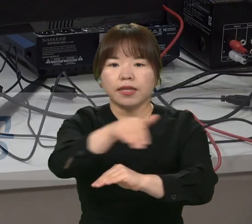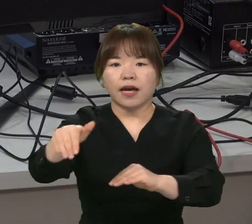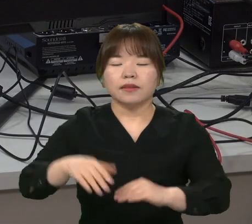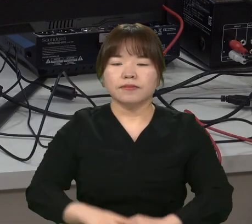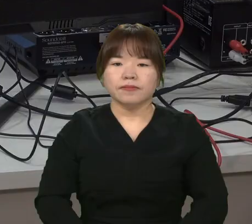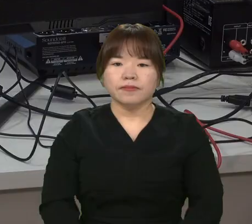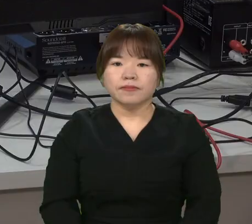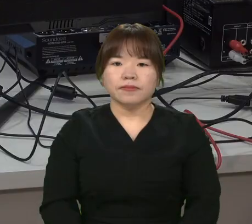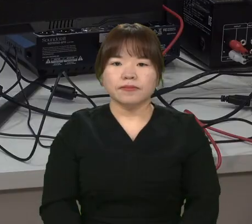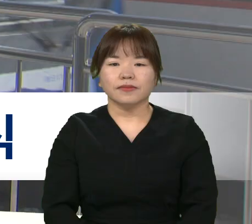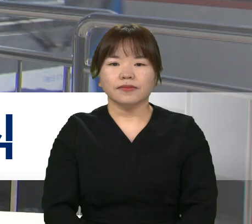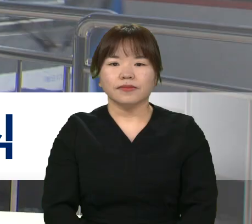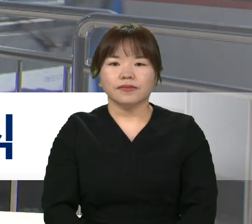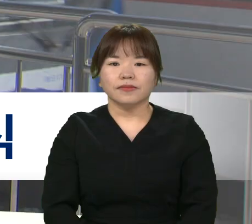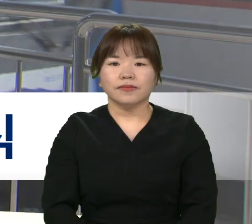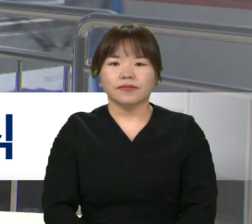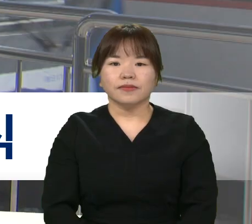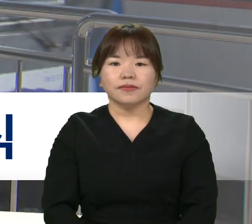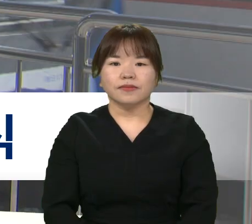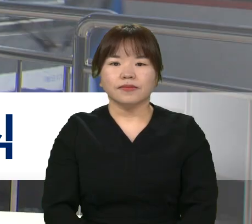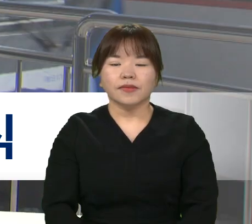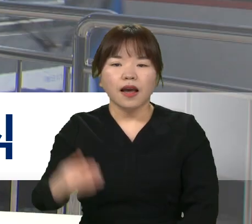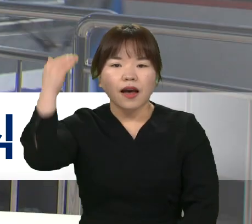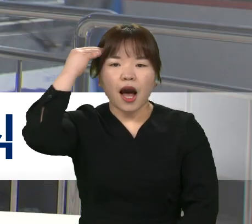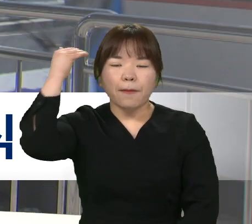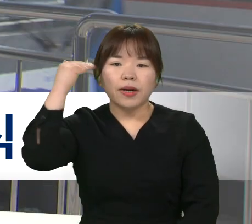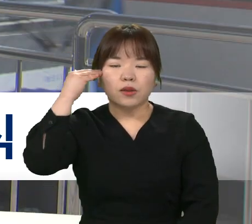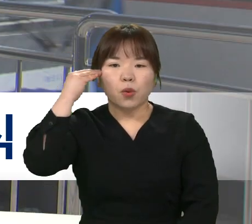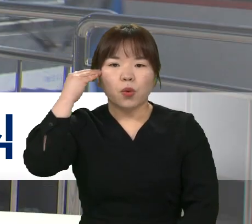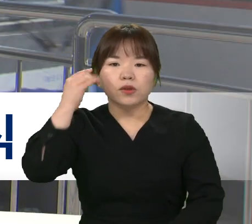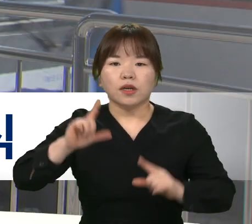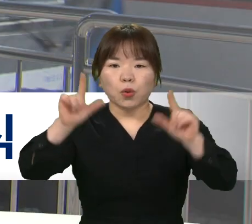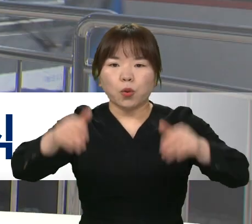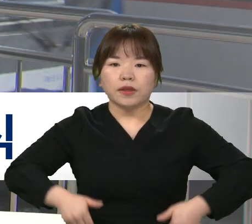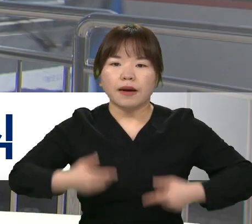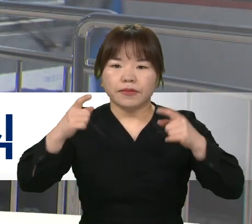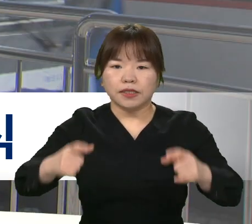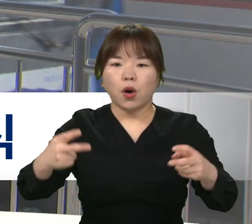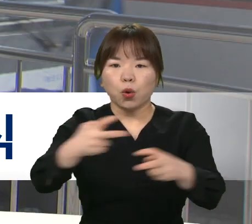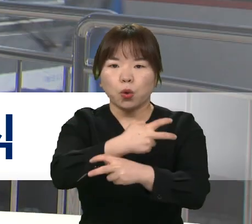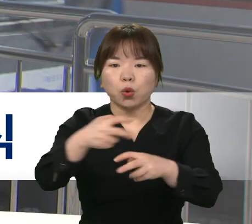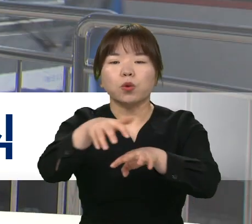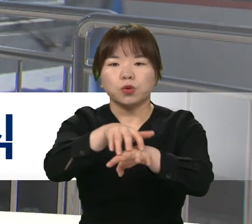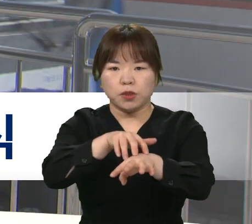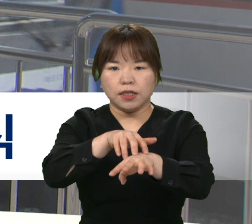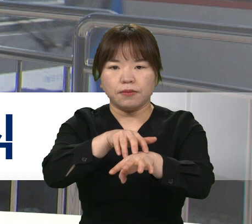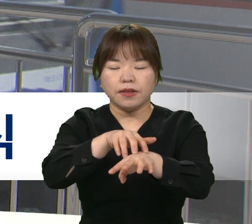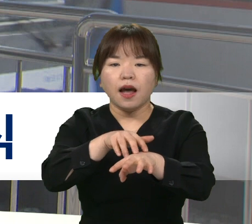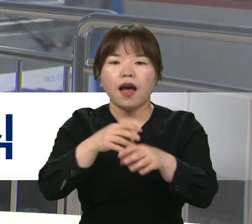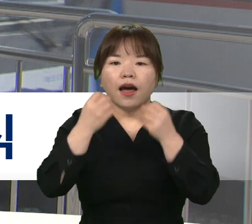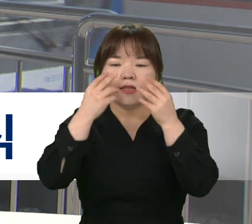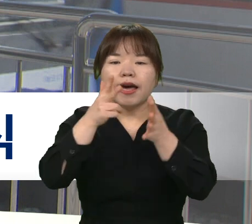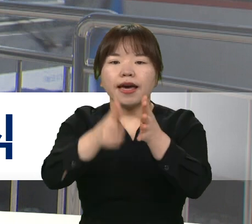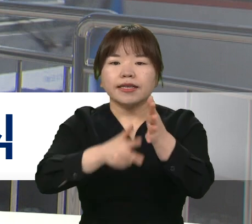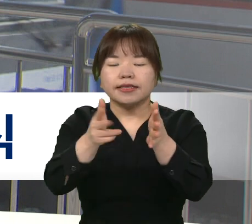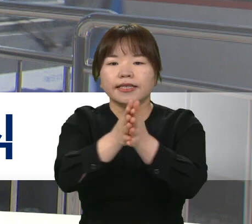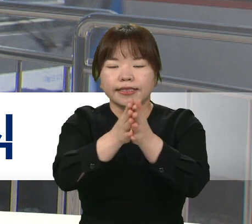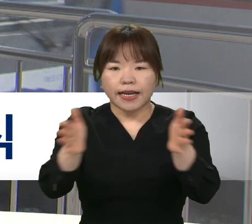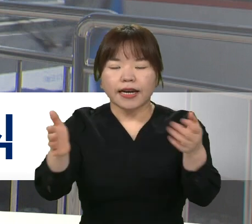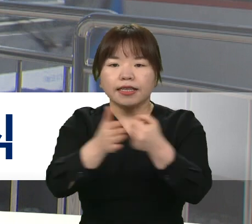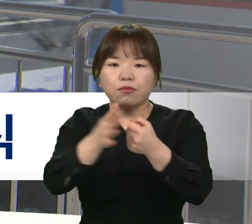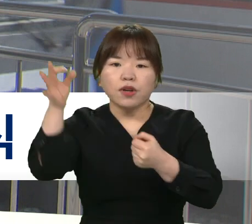방침입니다 한반도 동남권 이광열 교통체계를 갖췄습니다 동해남부선의 계통의